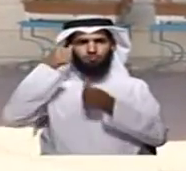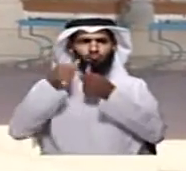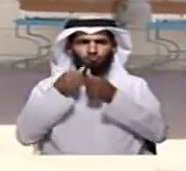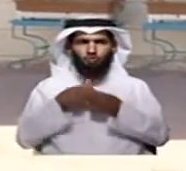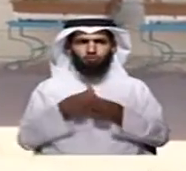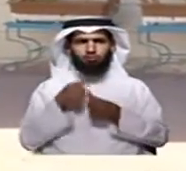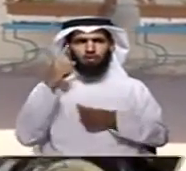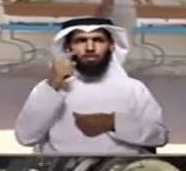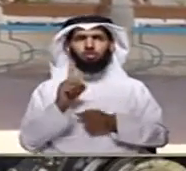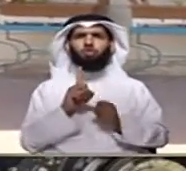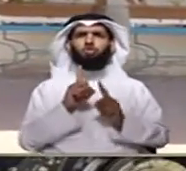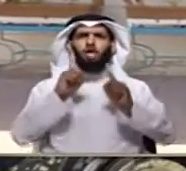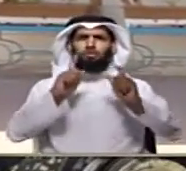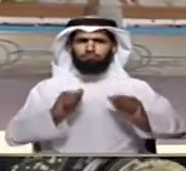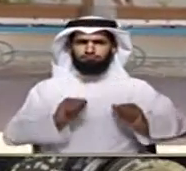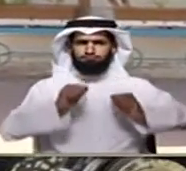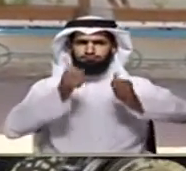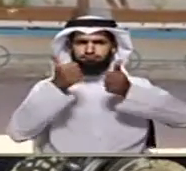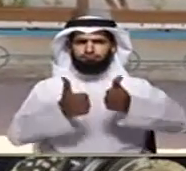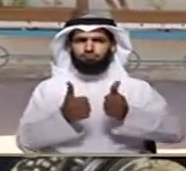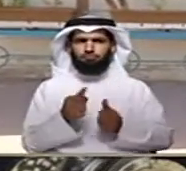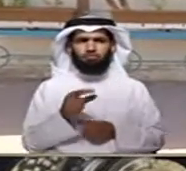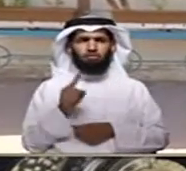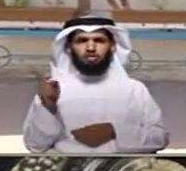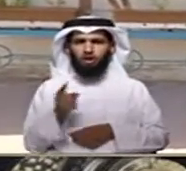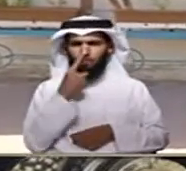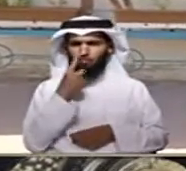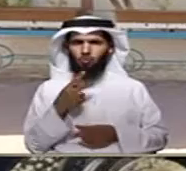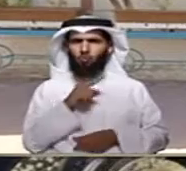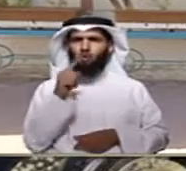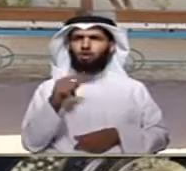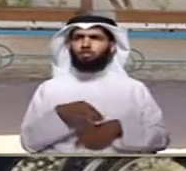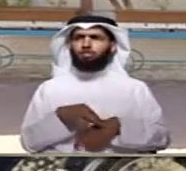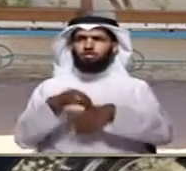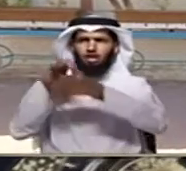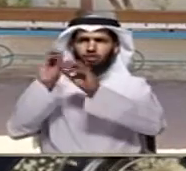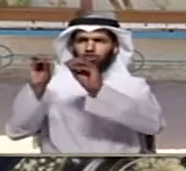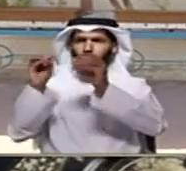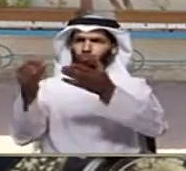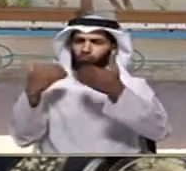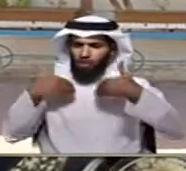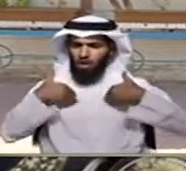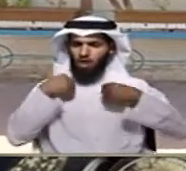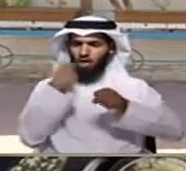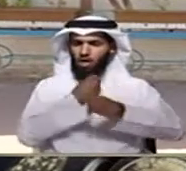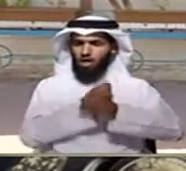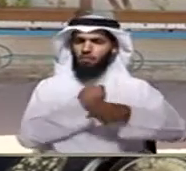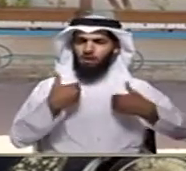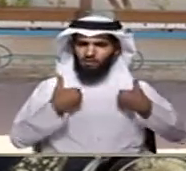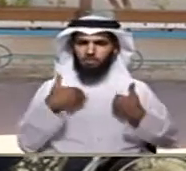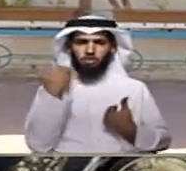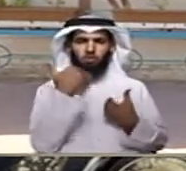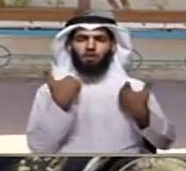وأجدادهم أحسن تمثيل بالنسبة للعامة، يعني ويورون الناس شنو تعلموا شنو استفادوا من النواخذة الشباب الصغار